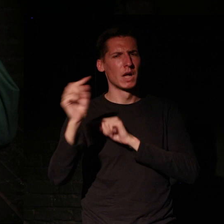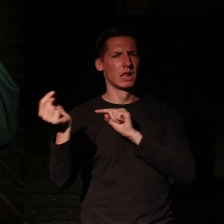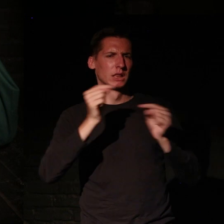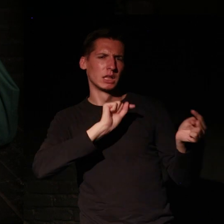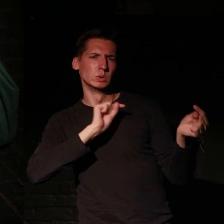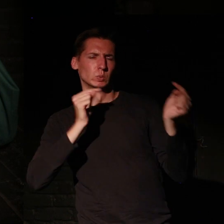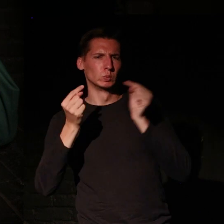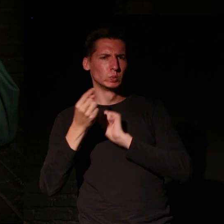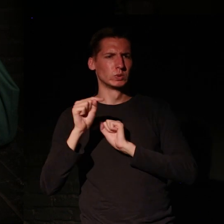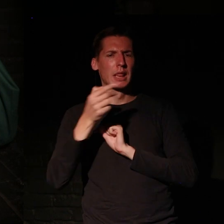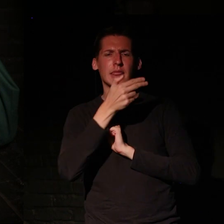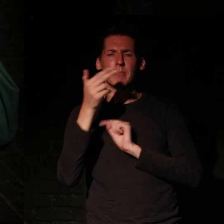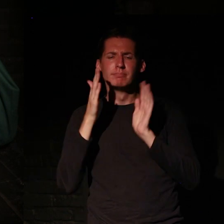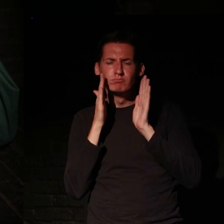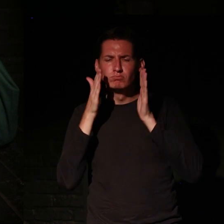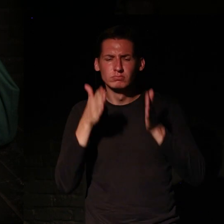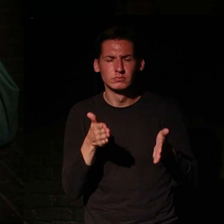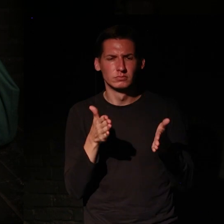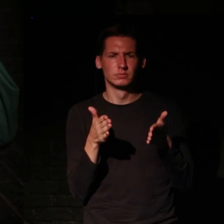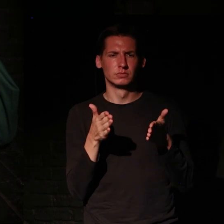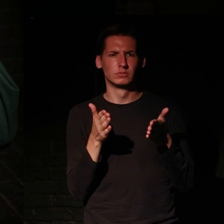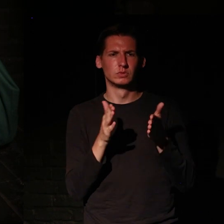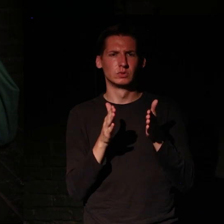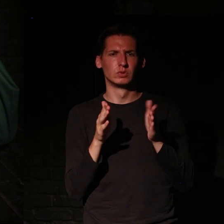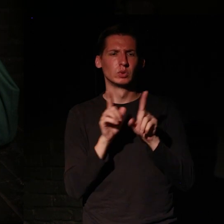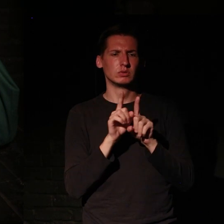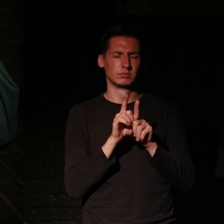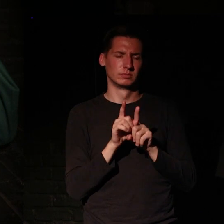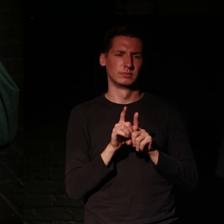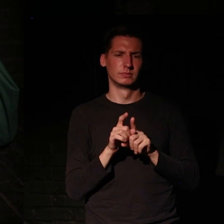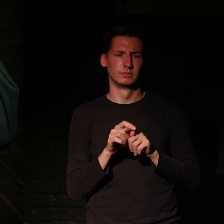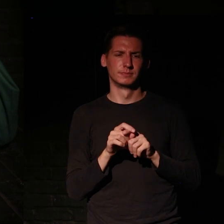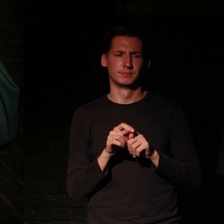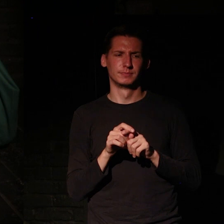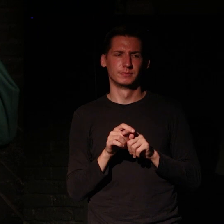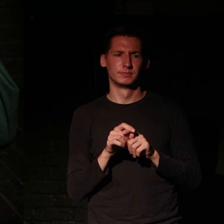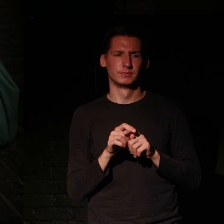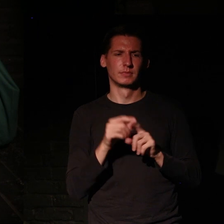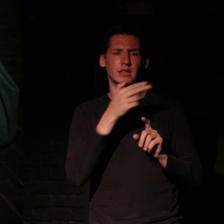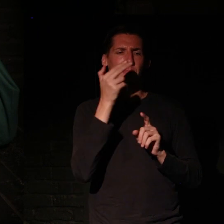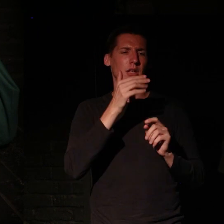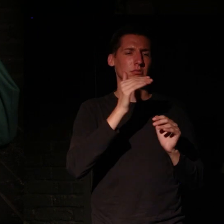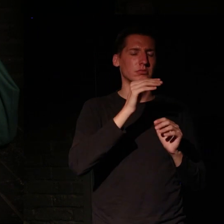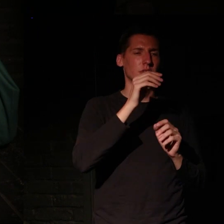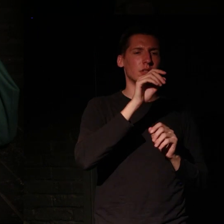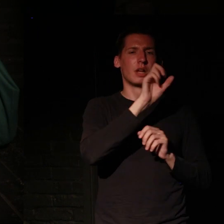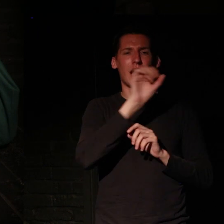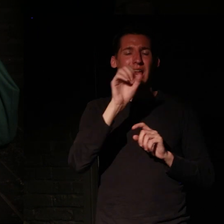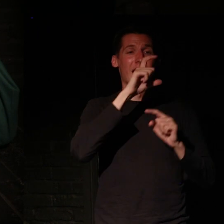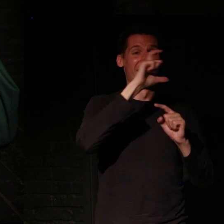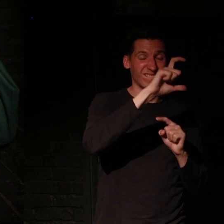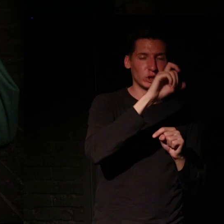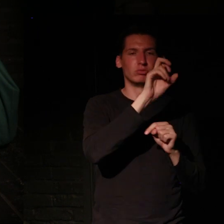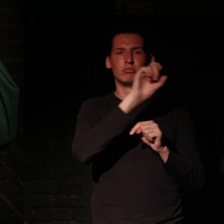dyskusja odnośnie do dużych i małych liter, bo w zależności od